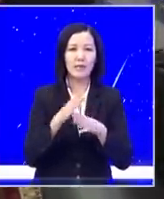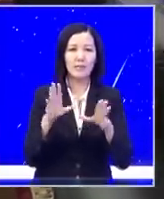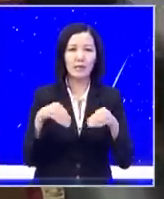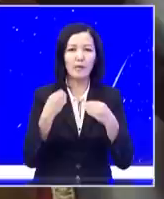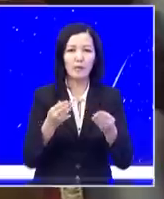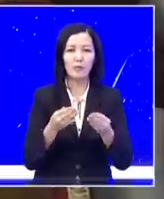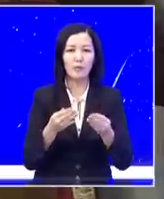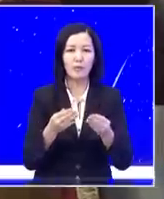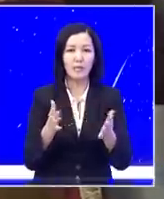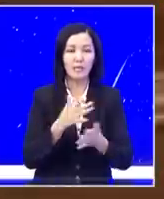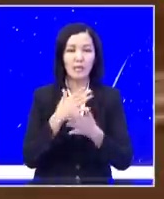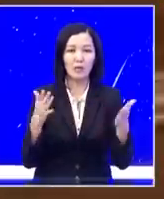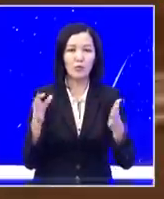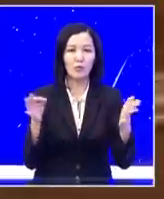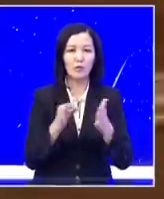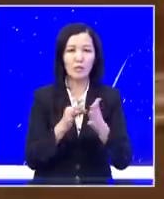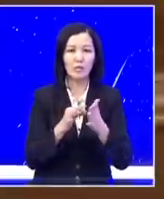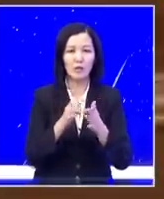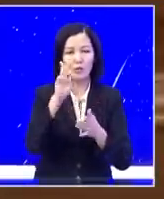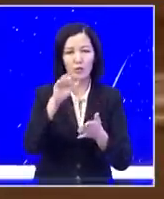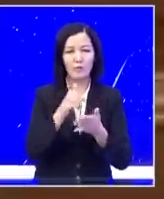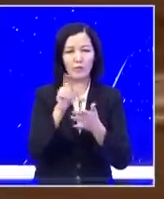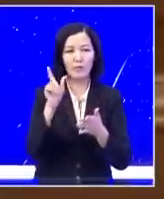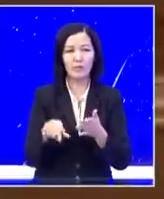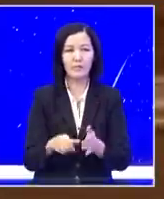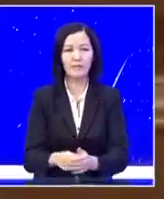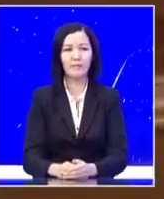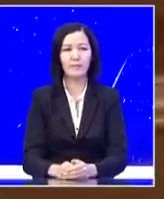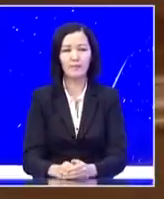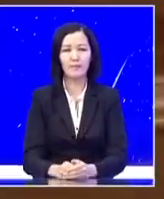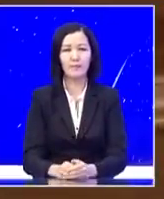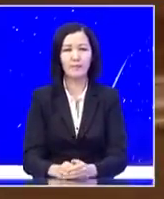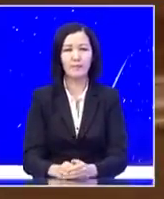беру тетіктерін едәуір кеңейтуді көздейді, деді үкімет басшысы.